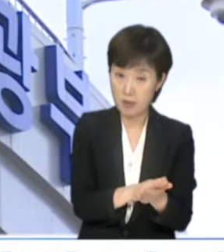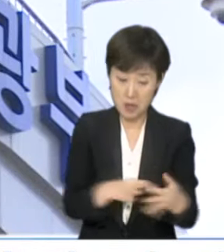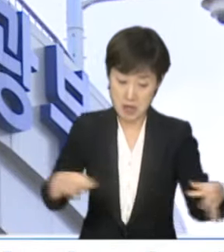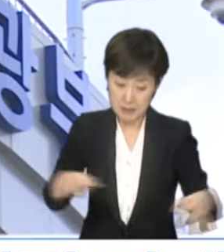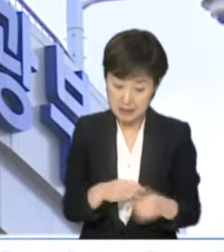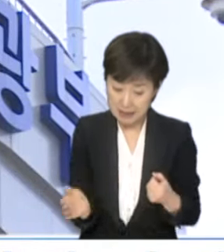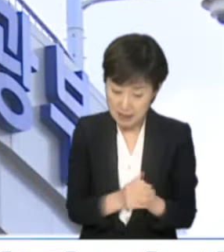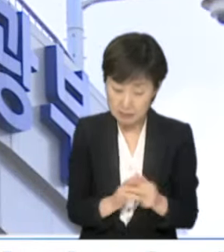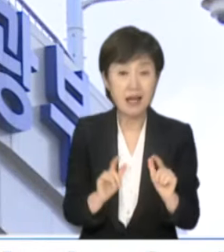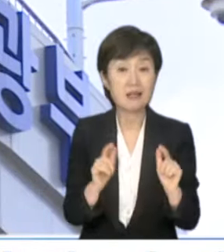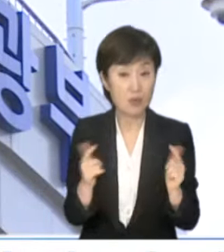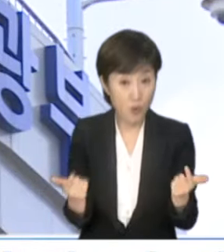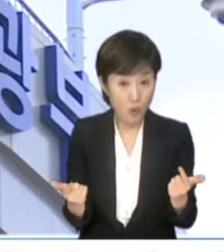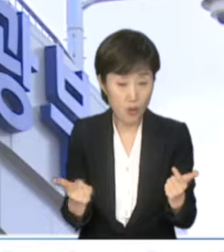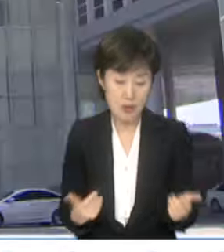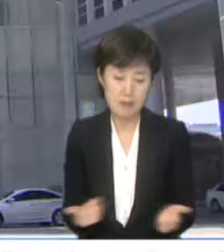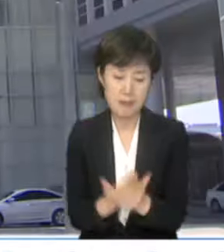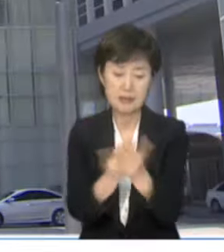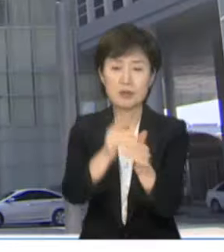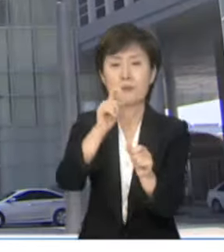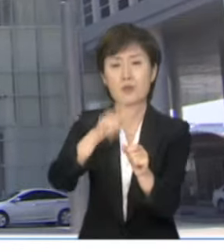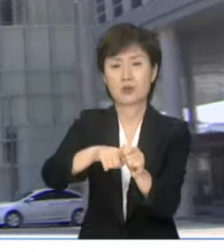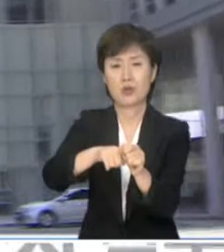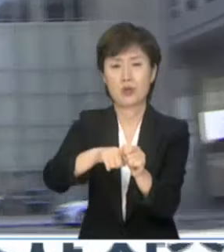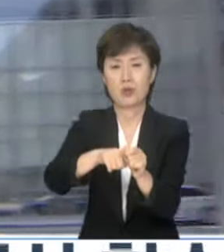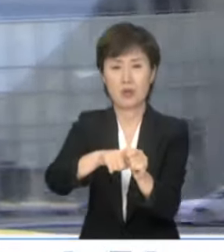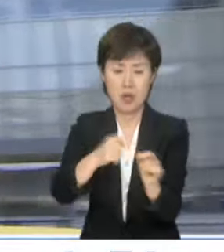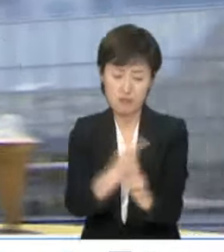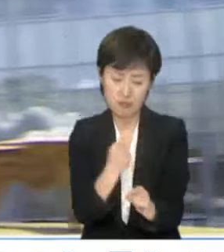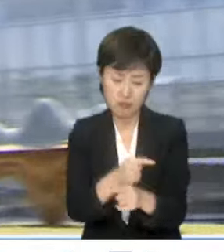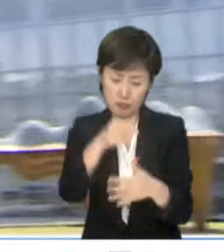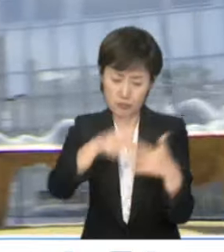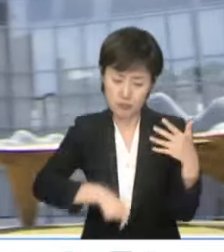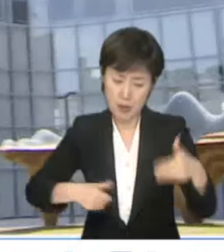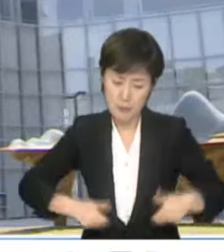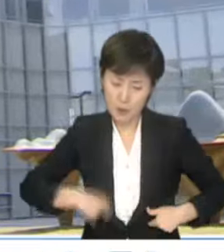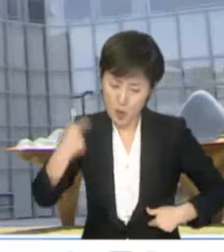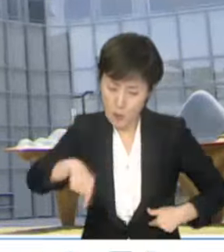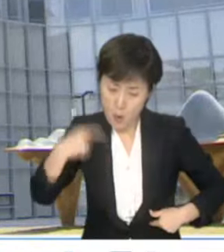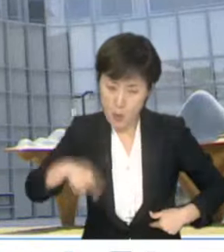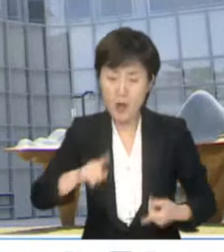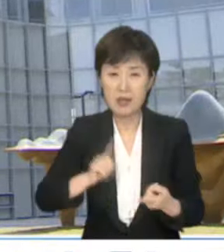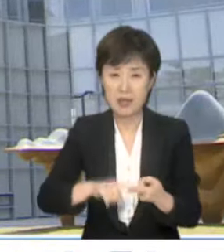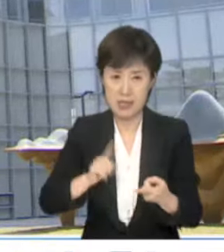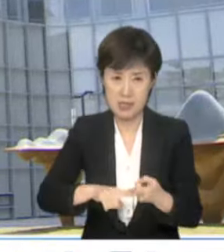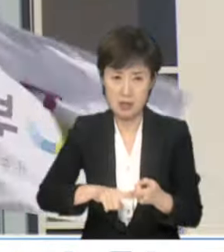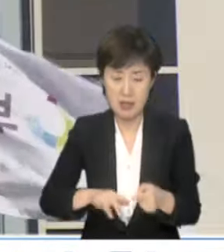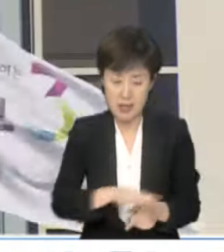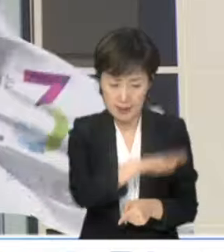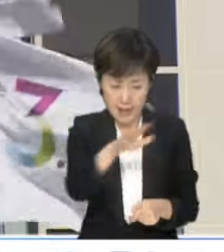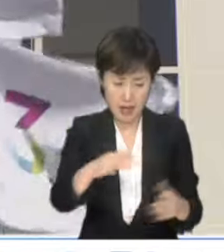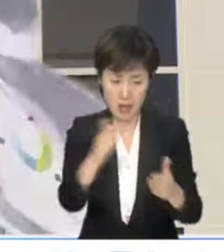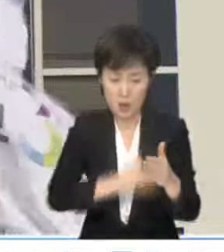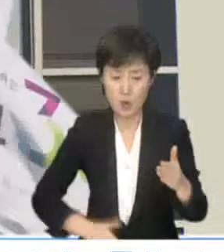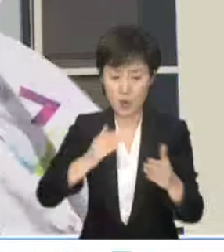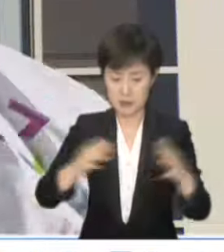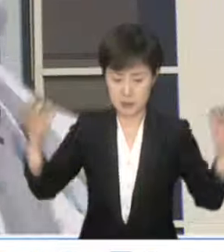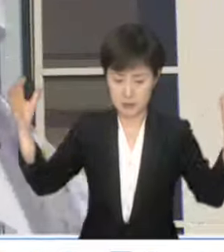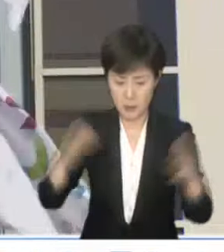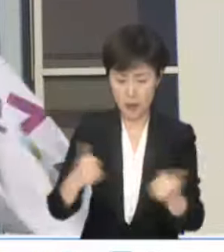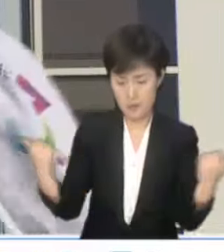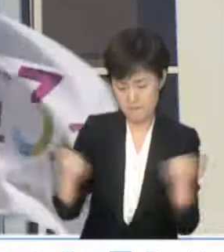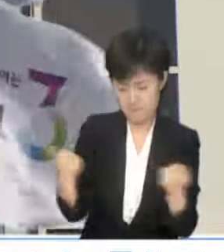있다라는 측면보다는 좀 더 나아갈 점에 대한 개선책이 무엇이냐, 제도 개선책에 대해서 공식적으로 많은 전문가들의